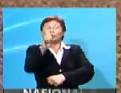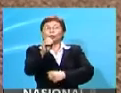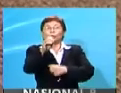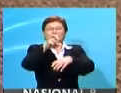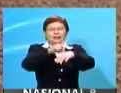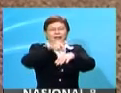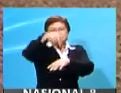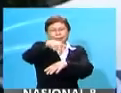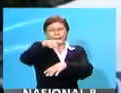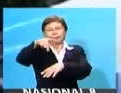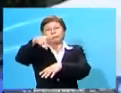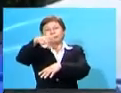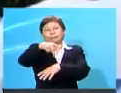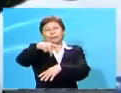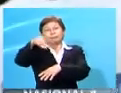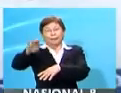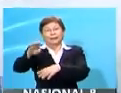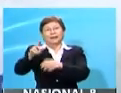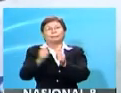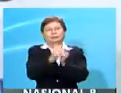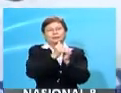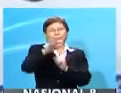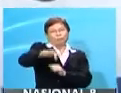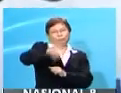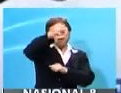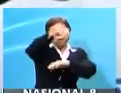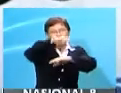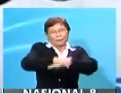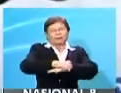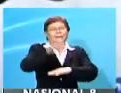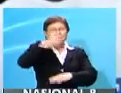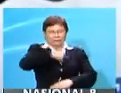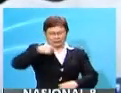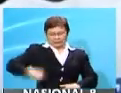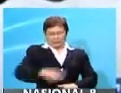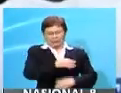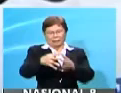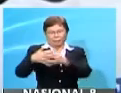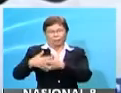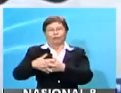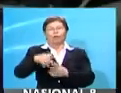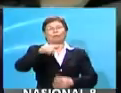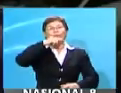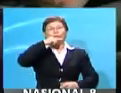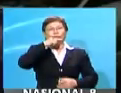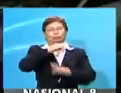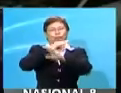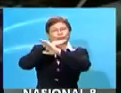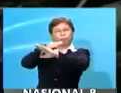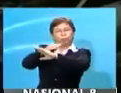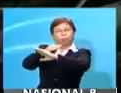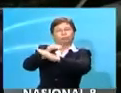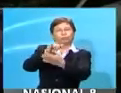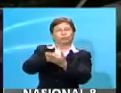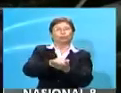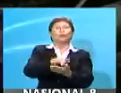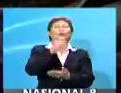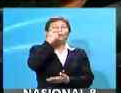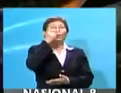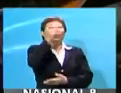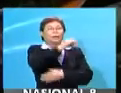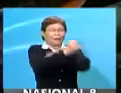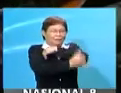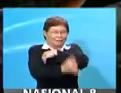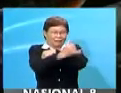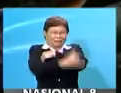bersama dengan Perancis Britain China dan Amerika Syarikat Rusia mempunyai pilihan menyekat cadangan itu ukrain dan